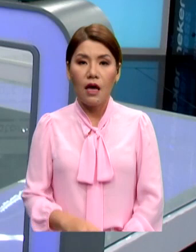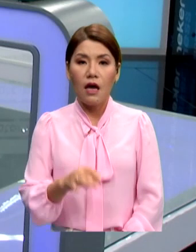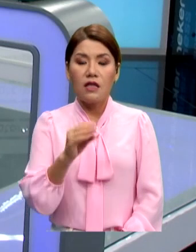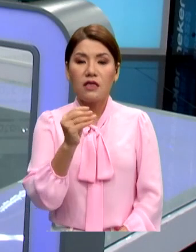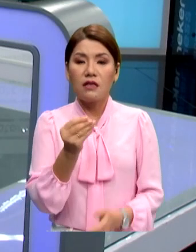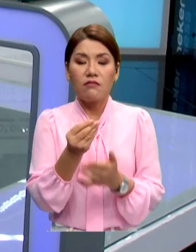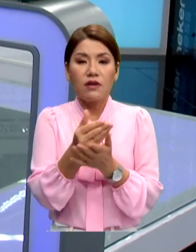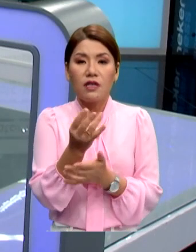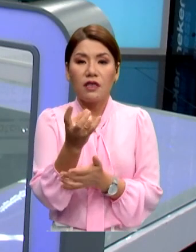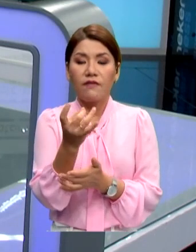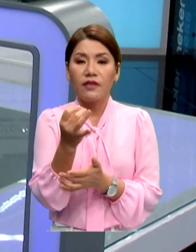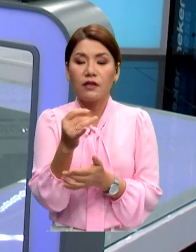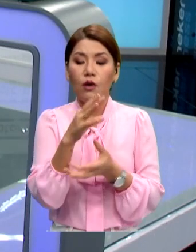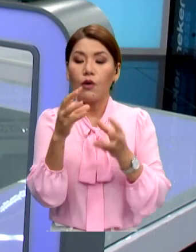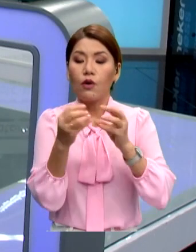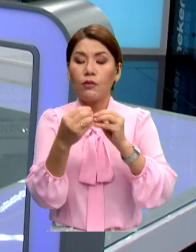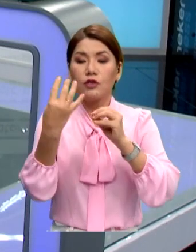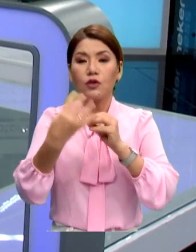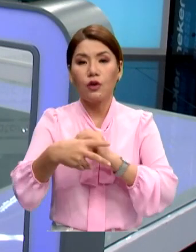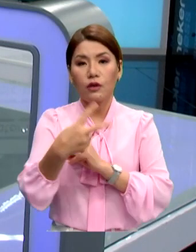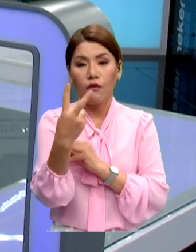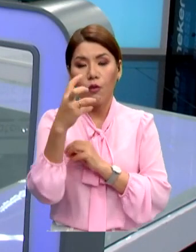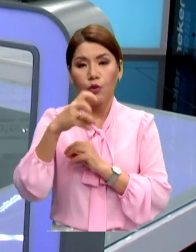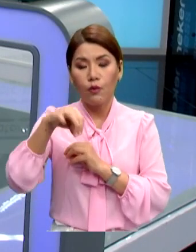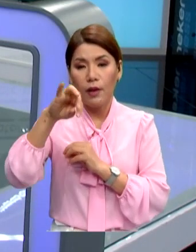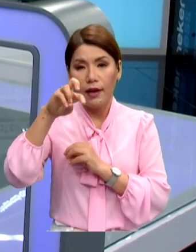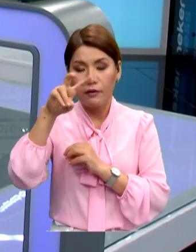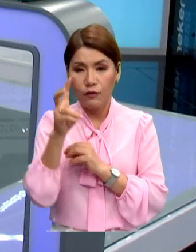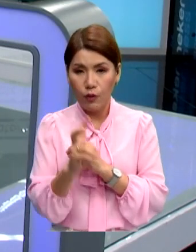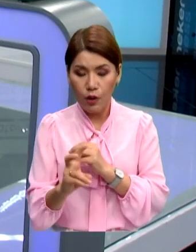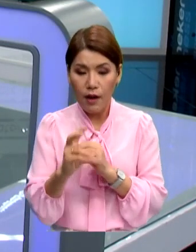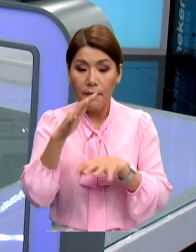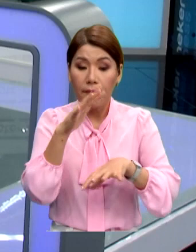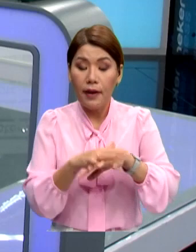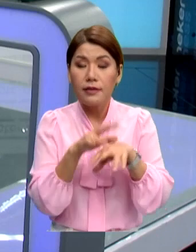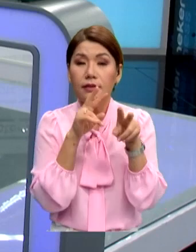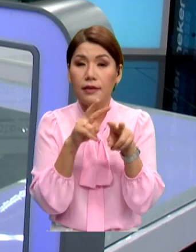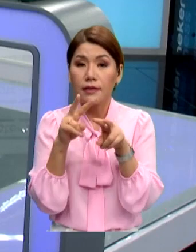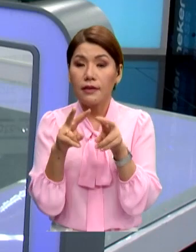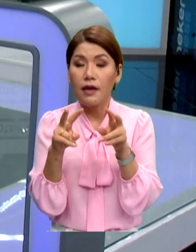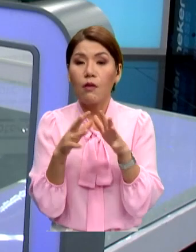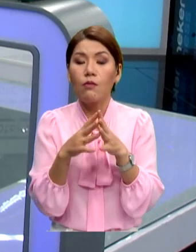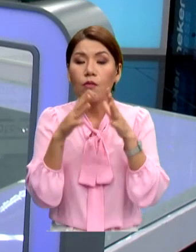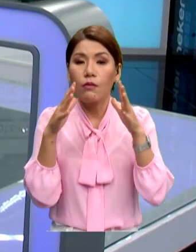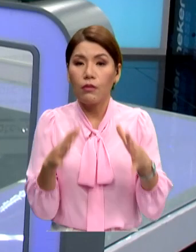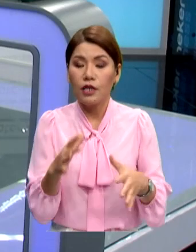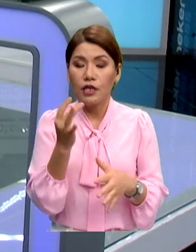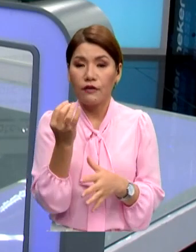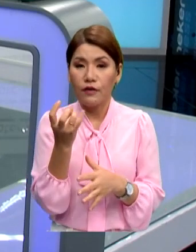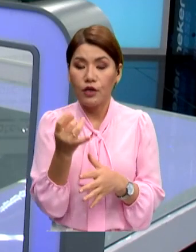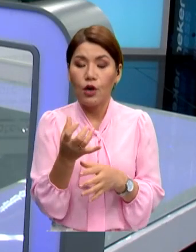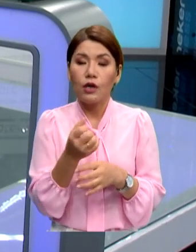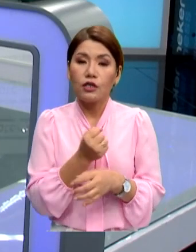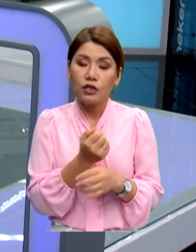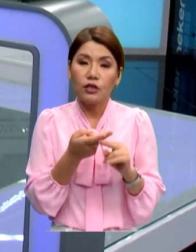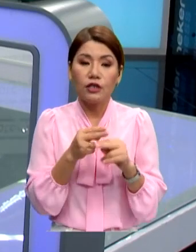Недофинансирование МСБ в Казахстане составляет около 42 миллиардов долларов. При этом в банках наблюдается избыток ликвидности, который, увы,